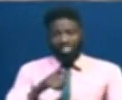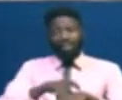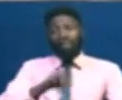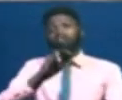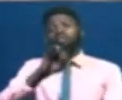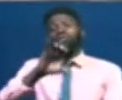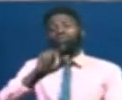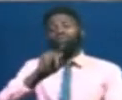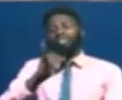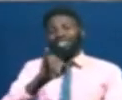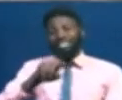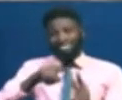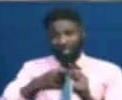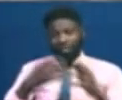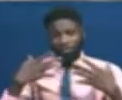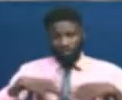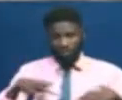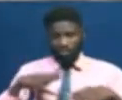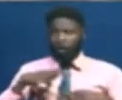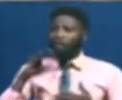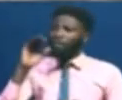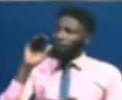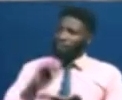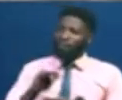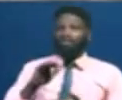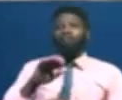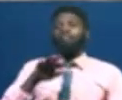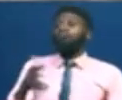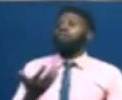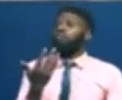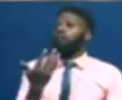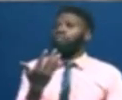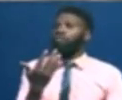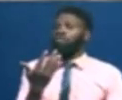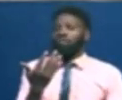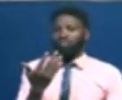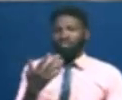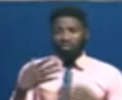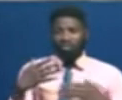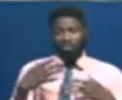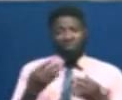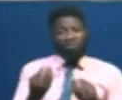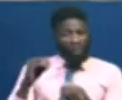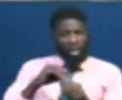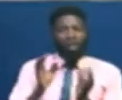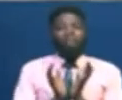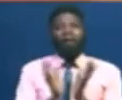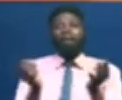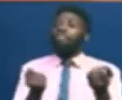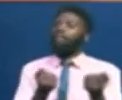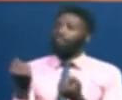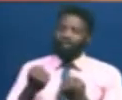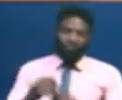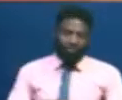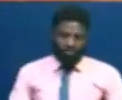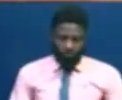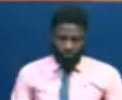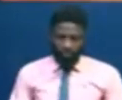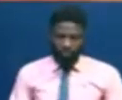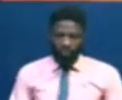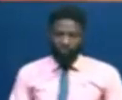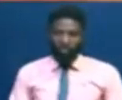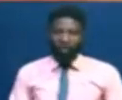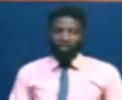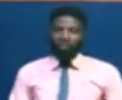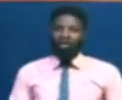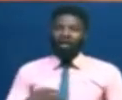Watu walianza kufika 5000. Wale wamekufia barabarani na sana sana walikuwa ni PSV vehicles. Kwa hivyo